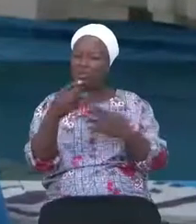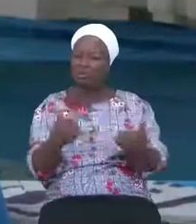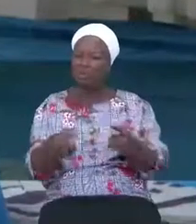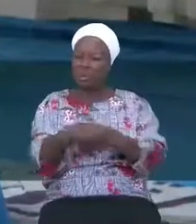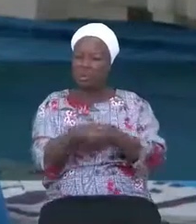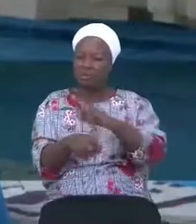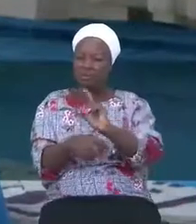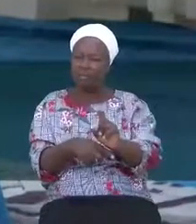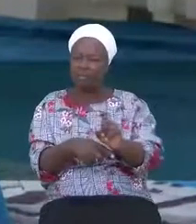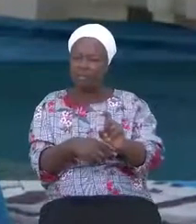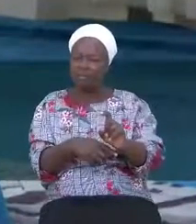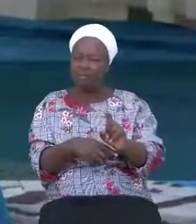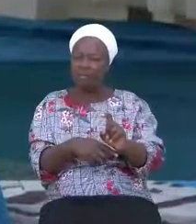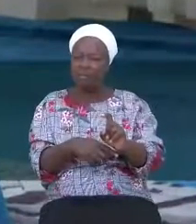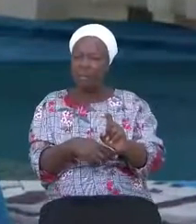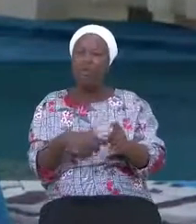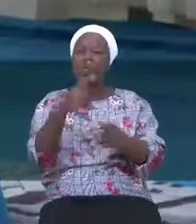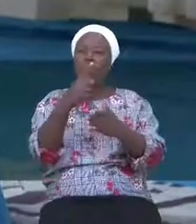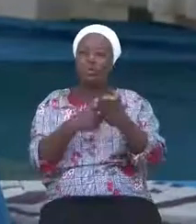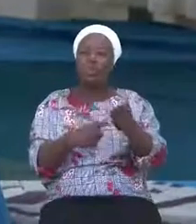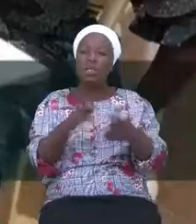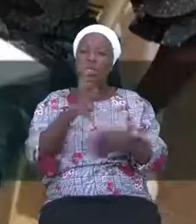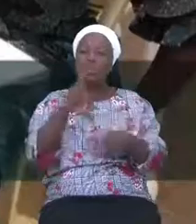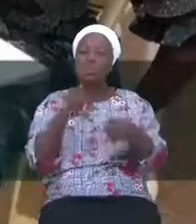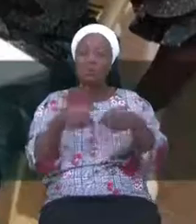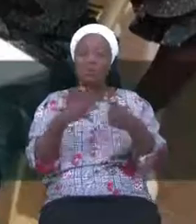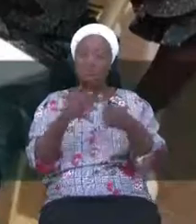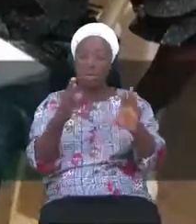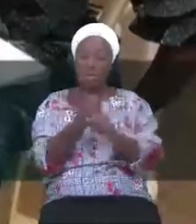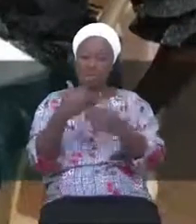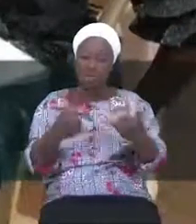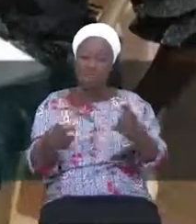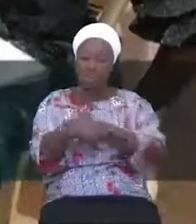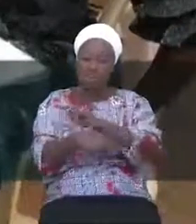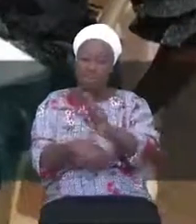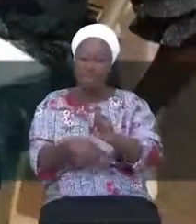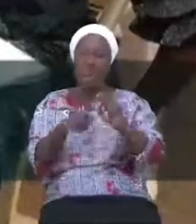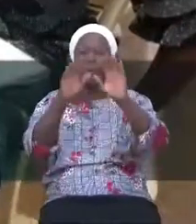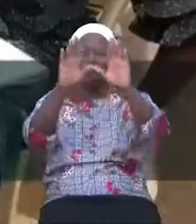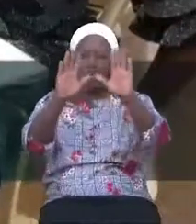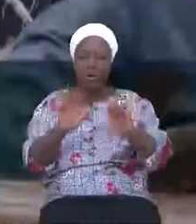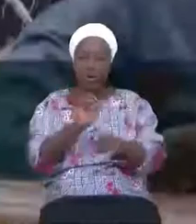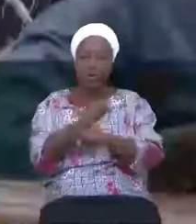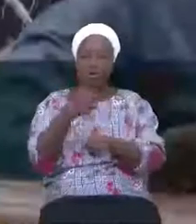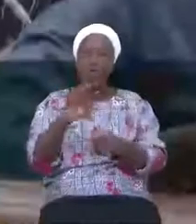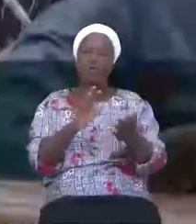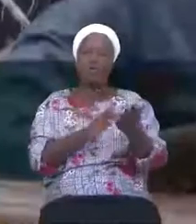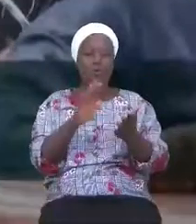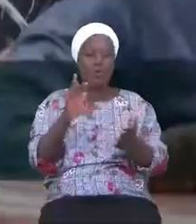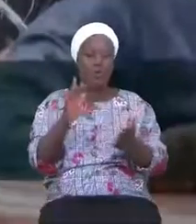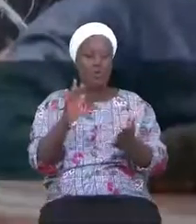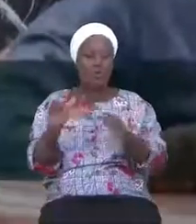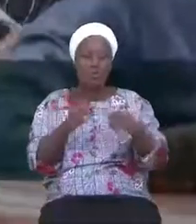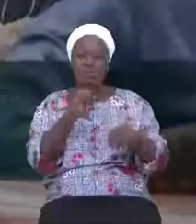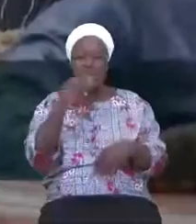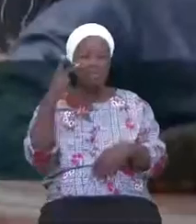aujourd'hui? J'ai dit, qu'est-ce que tu vas recevoir aujourd'hui? Le miracle de la gloire. Est-ce que tu n'as pas